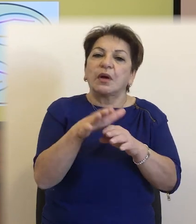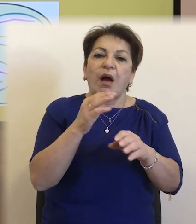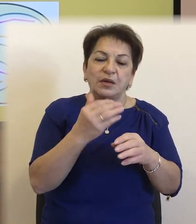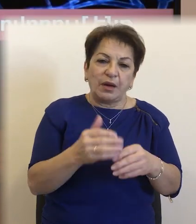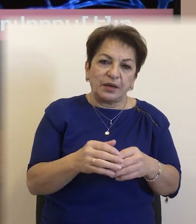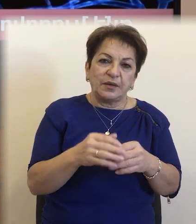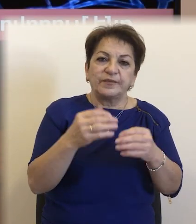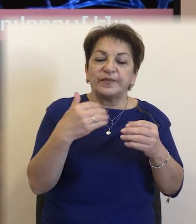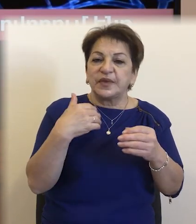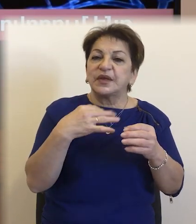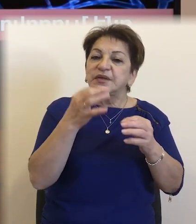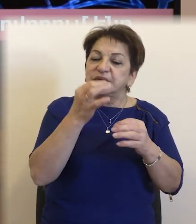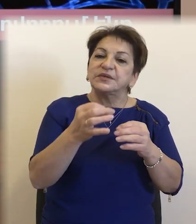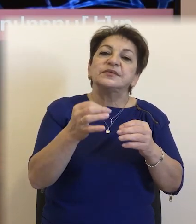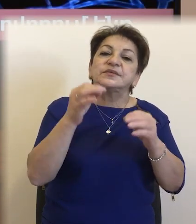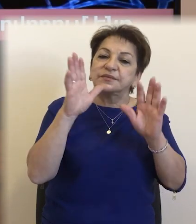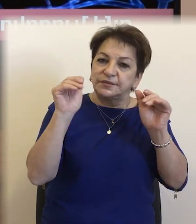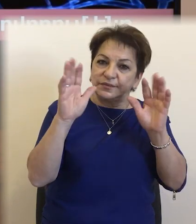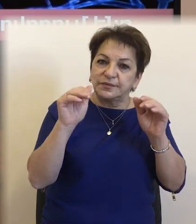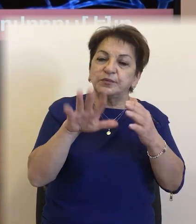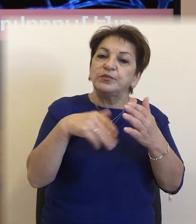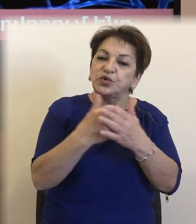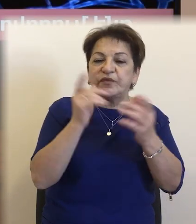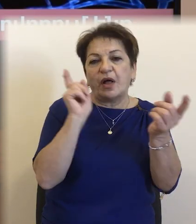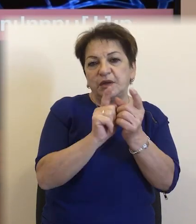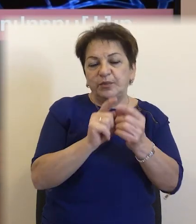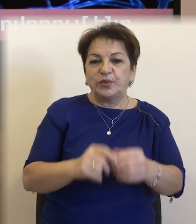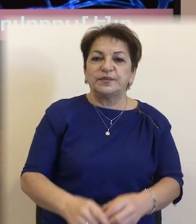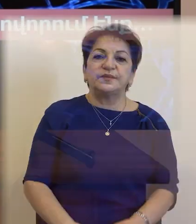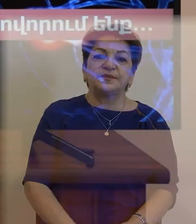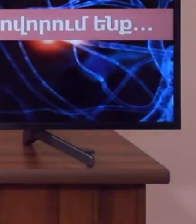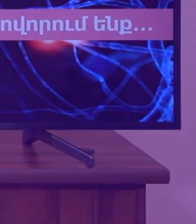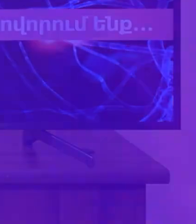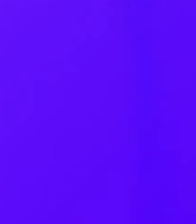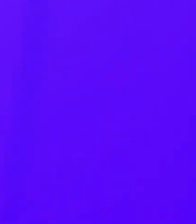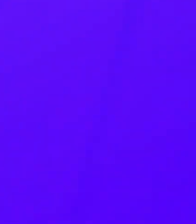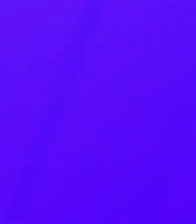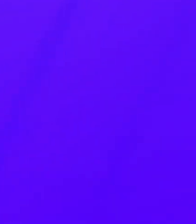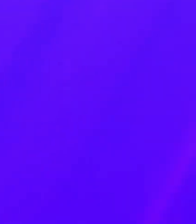կկատարեք։ Իսկ ես ձեզ հրաժեշտ եմ տալիս, մինչ հաջորդ դաս։